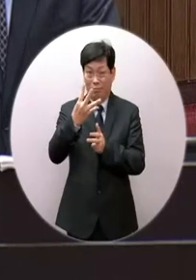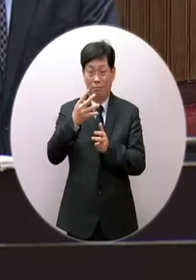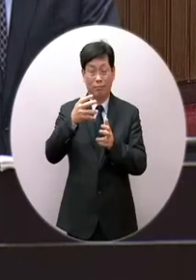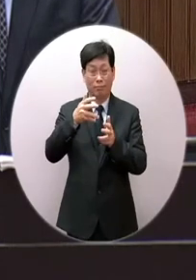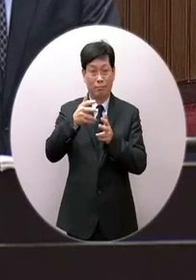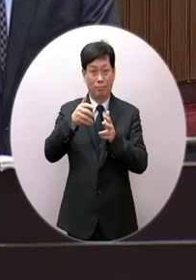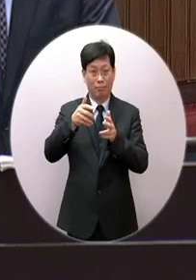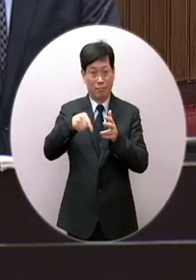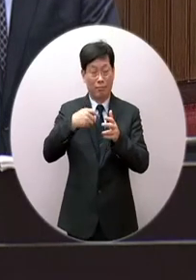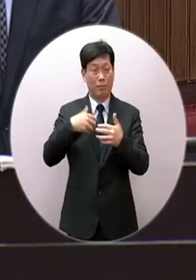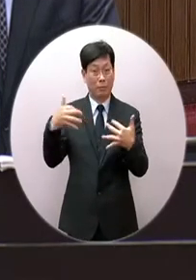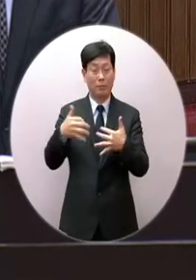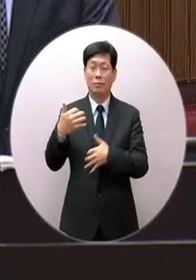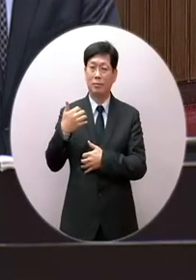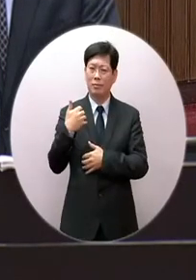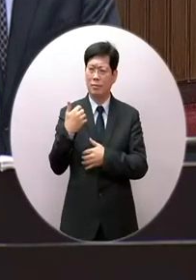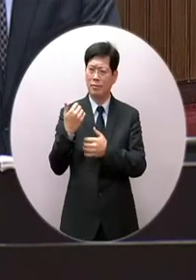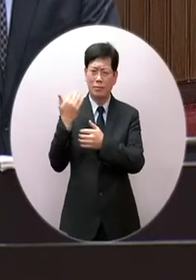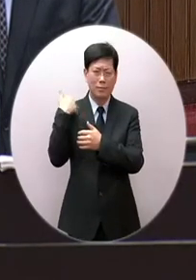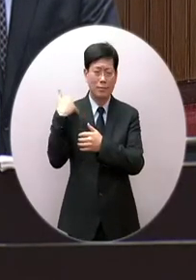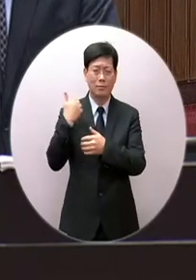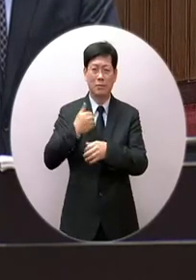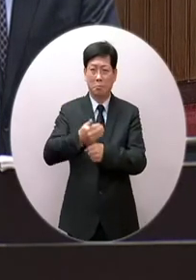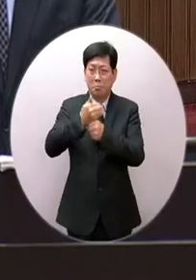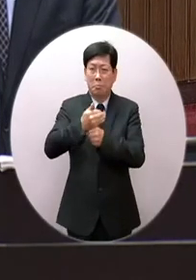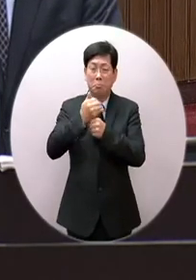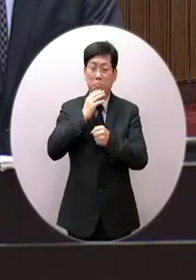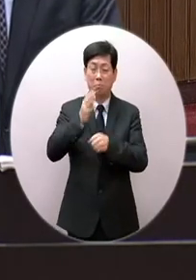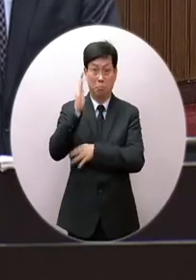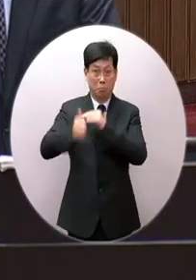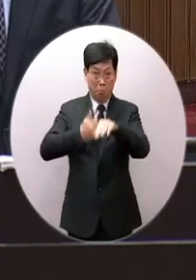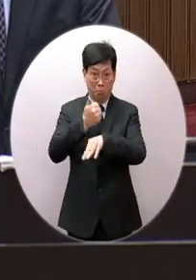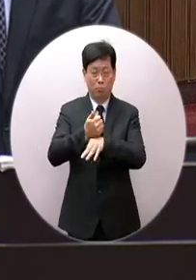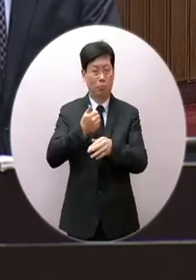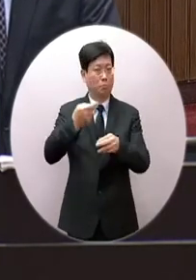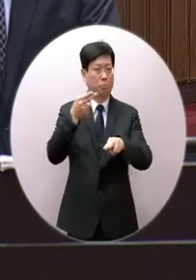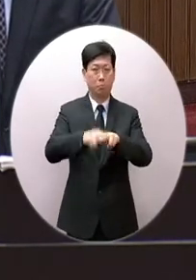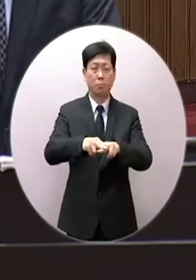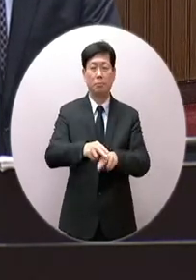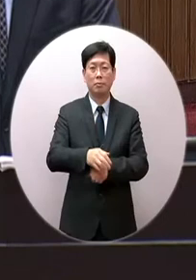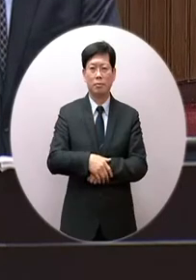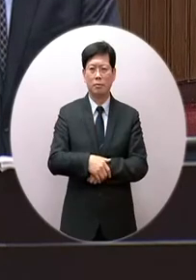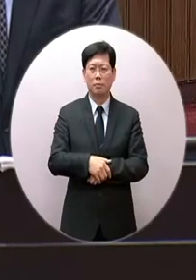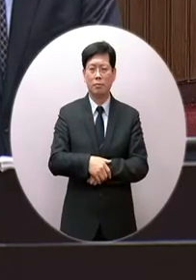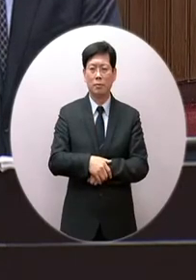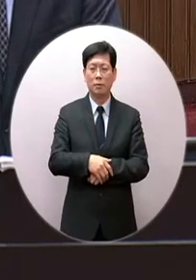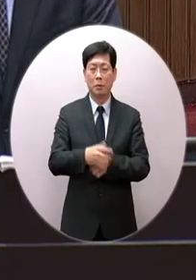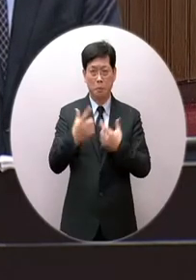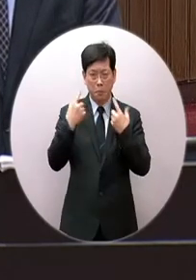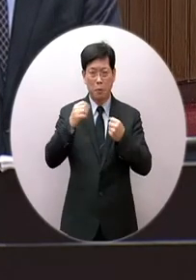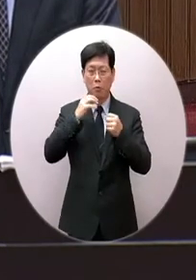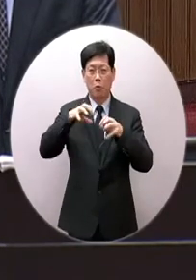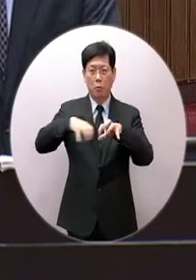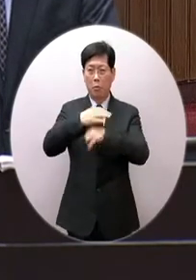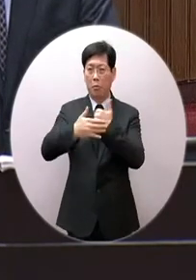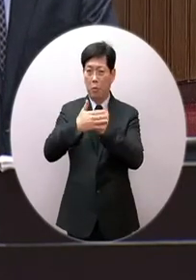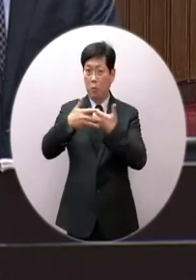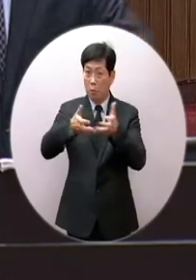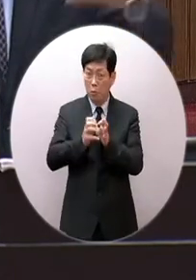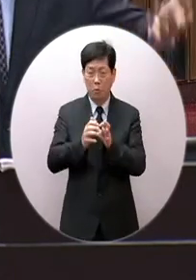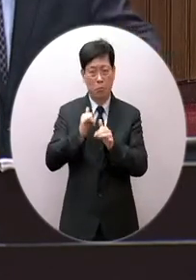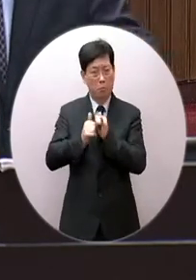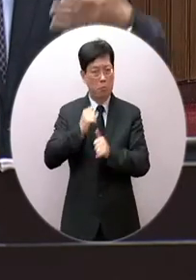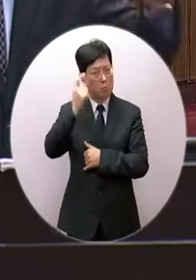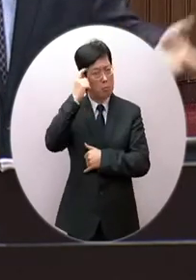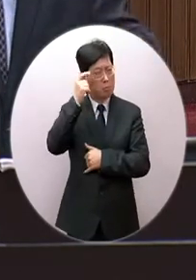们知道核四过去在前马前总统的时期是把它封存了，那有一直有这个环团或者是公民团体一直